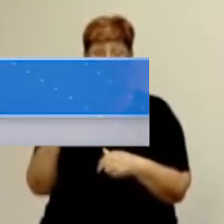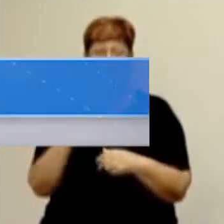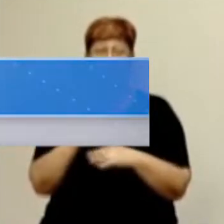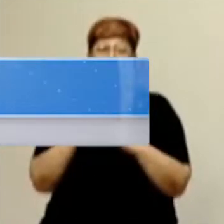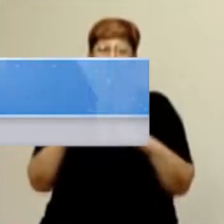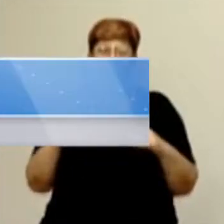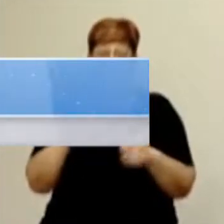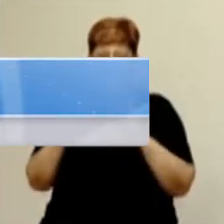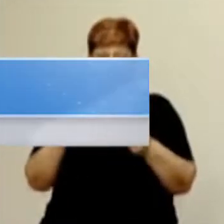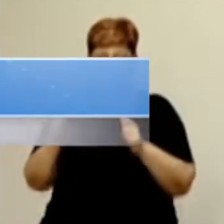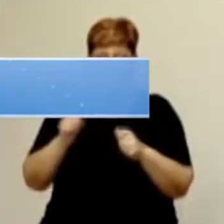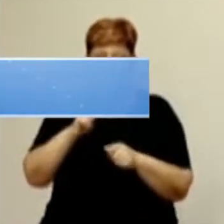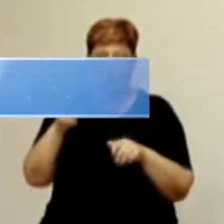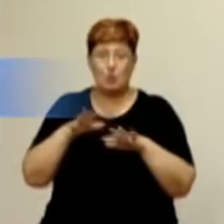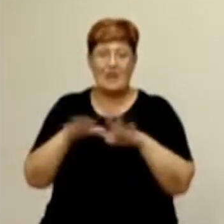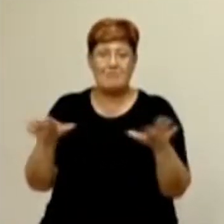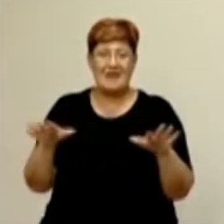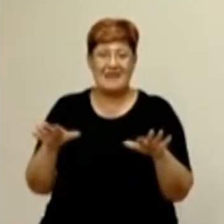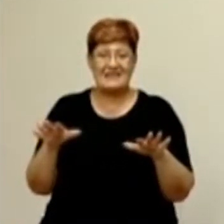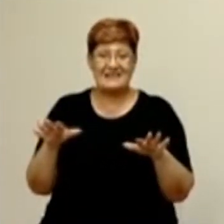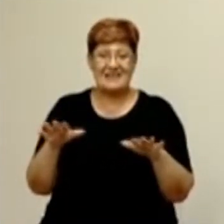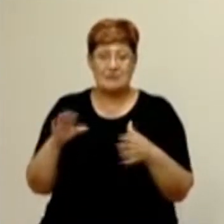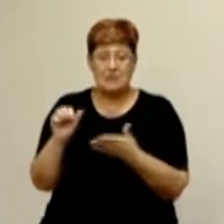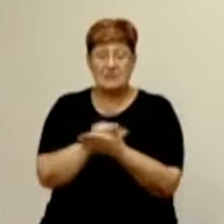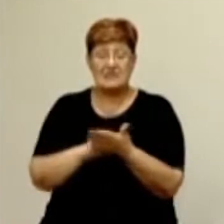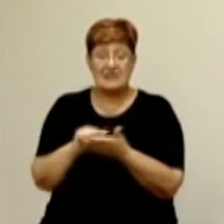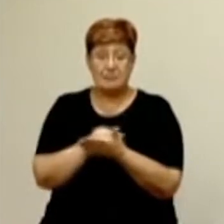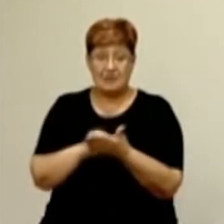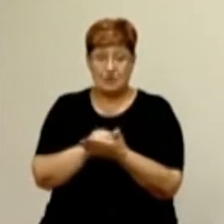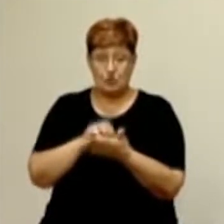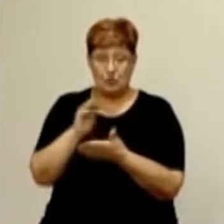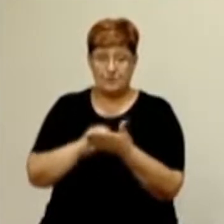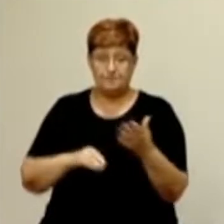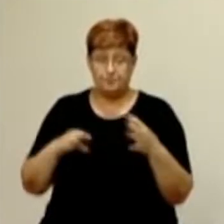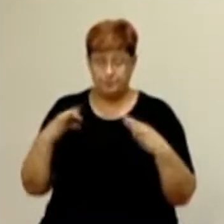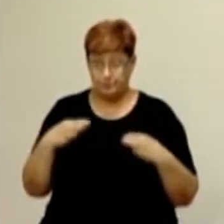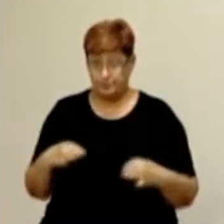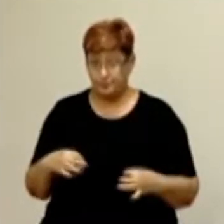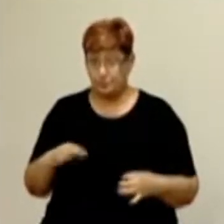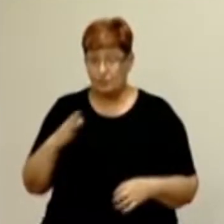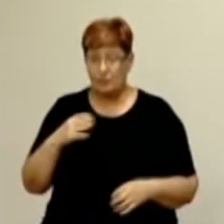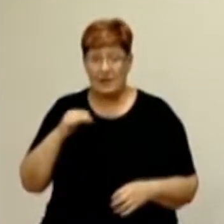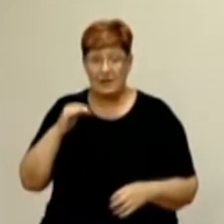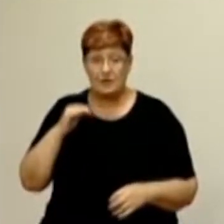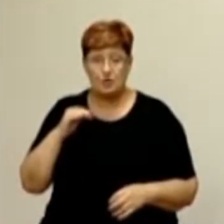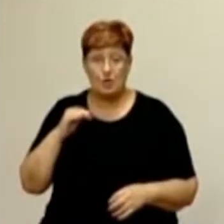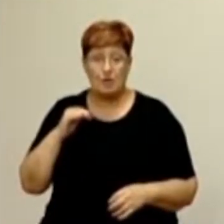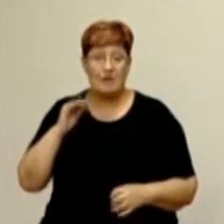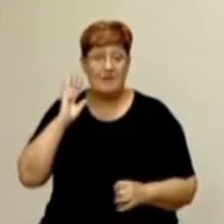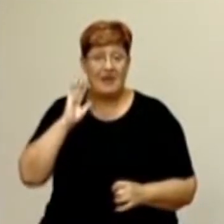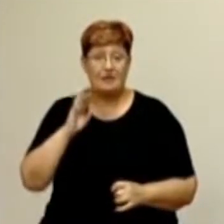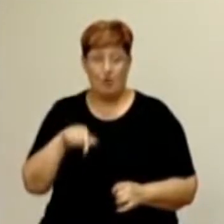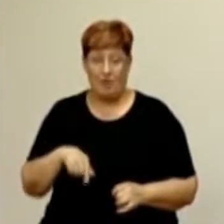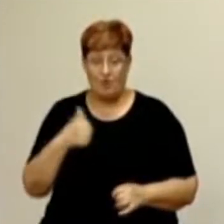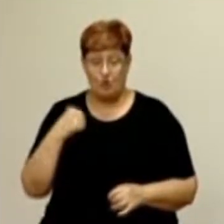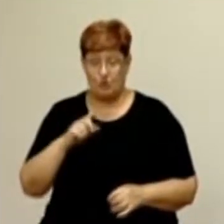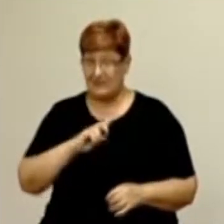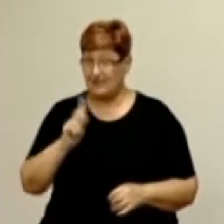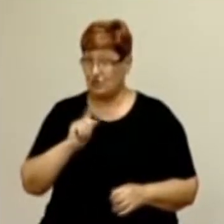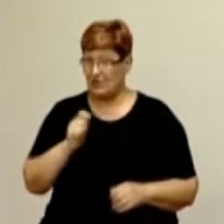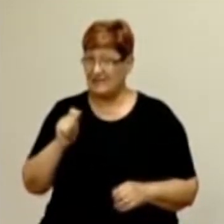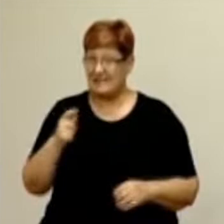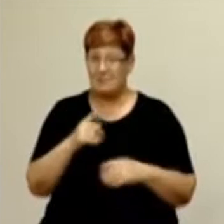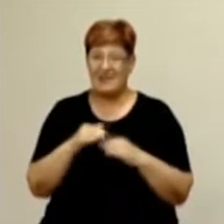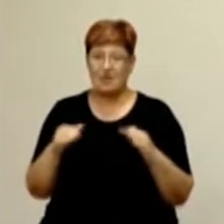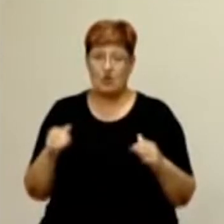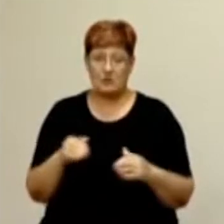iznosi, dok se drugi mediji brišu sa spiskova. Predsjednik pokrajinske vlade tvrdio je da ove godine nikome nisu dali milionski iznosi,